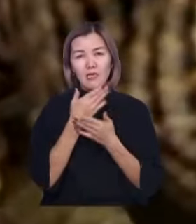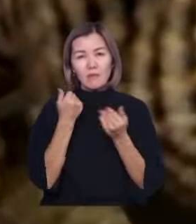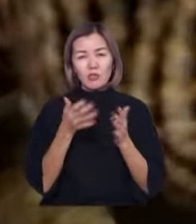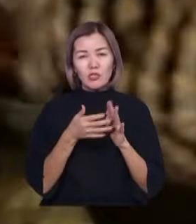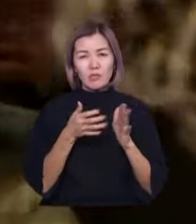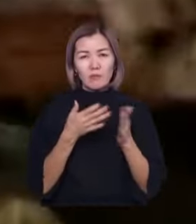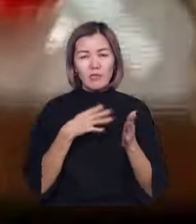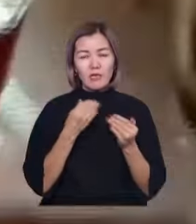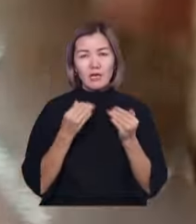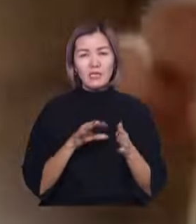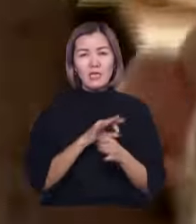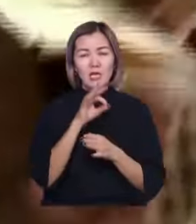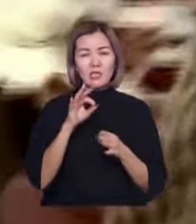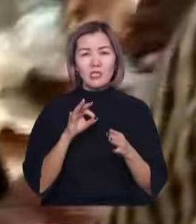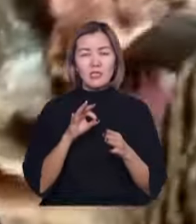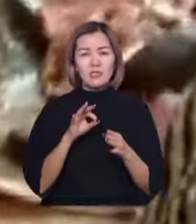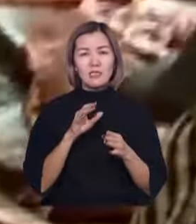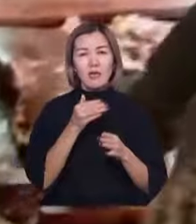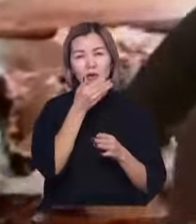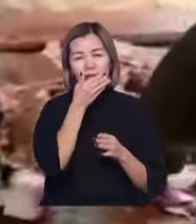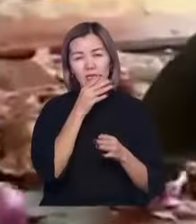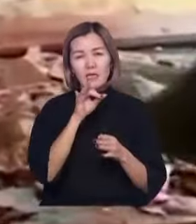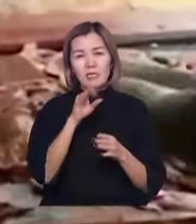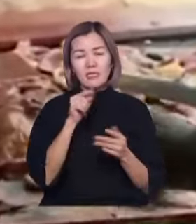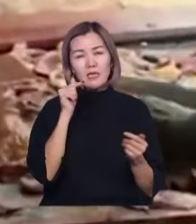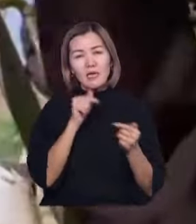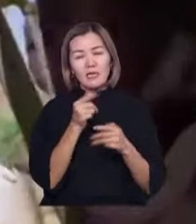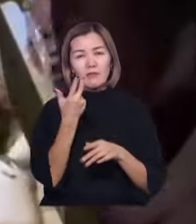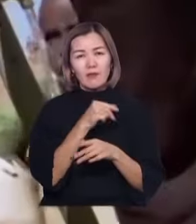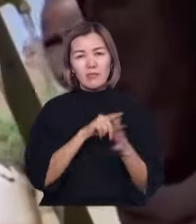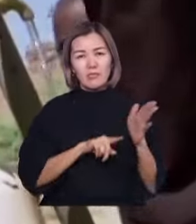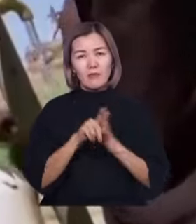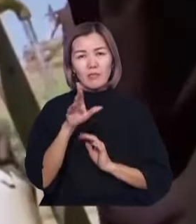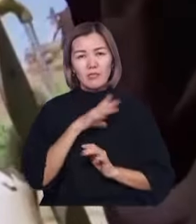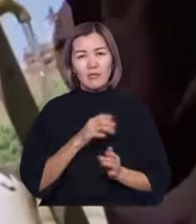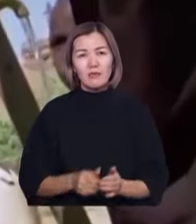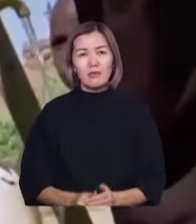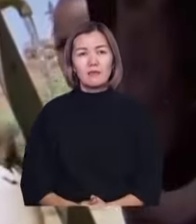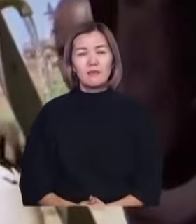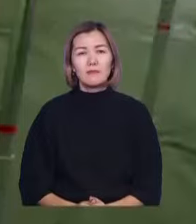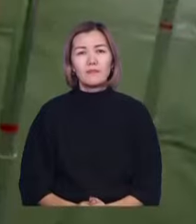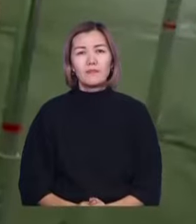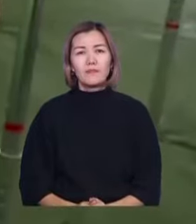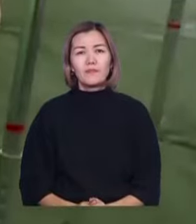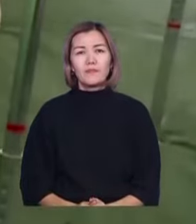тапшы. Қазір Шығыс Африкадағы бұл елде тырысқаққа қарсы вакцинациялау науқаны басталып кетті.